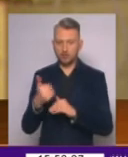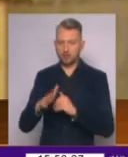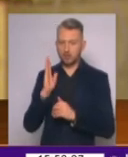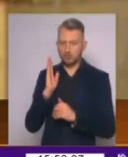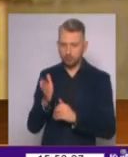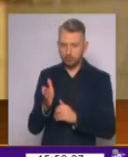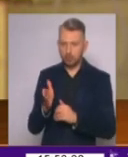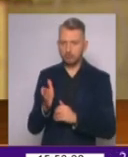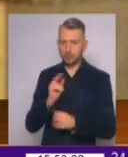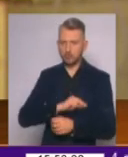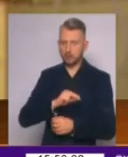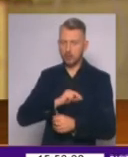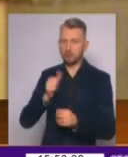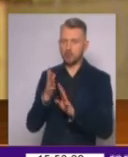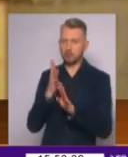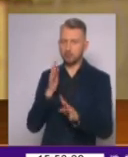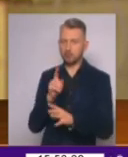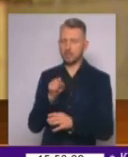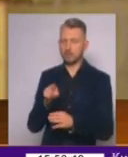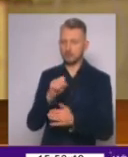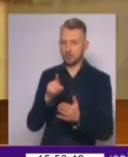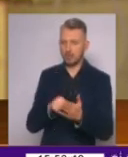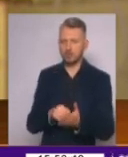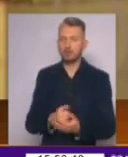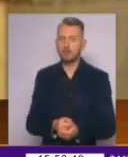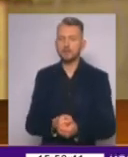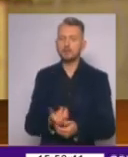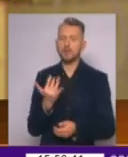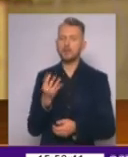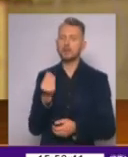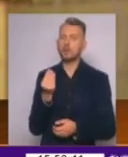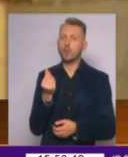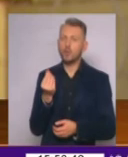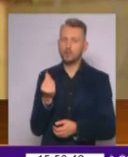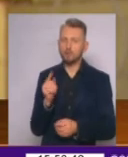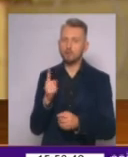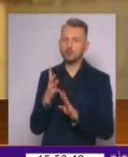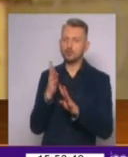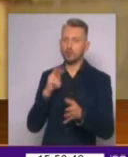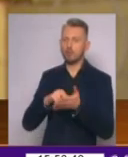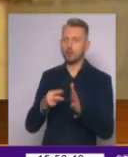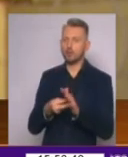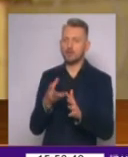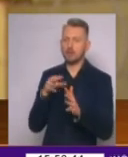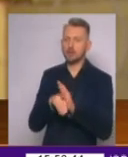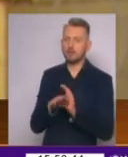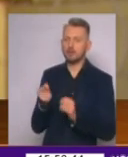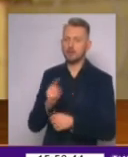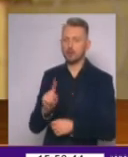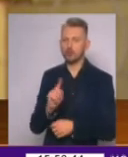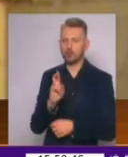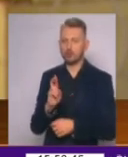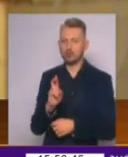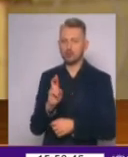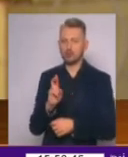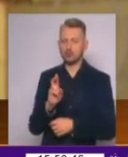вже працювати першочергово за цими питаннями. А скільки коштів все-таки першочергово планується закласти в те, щоб, ну,